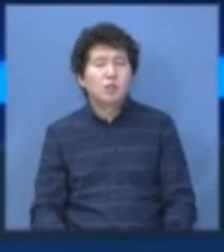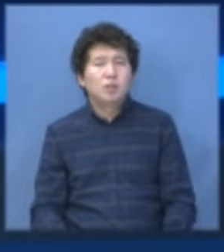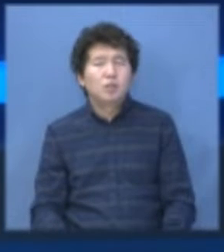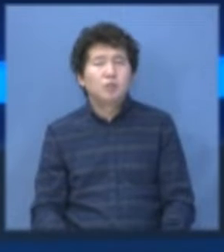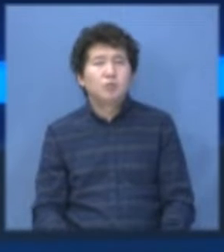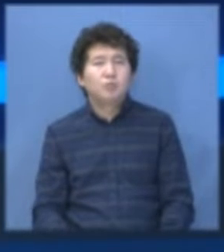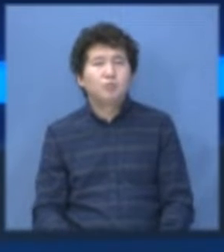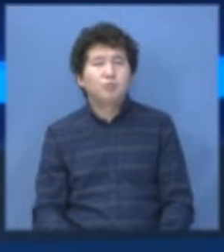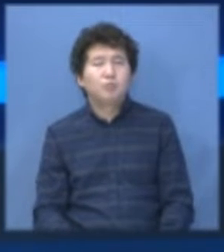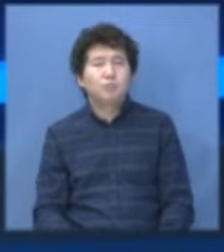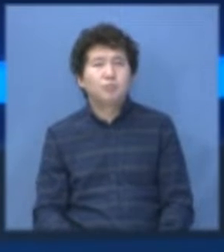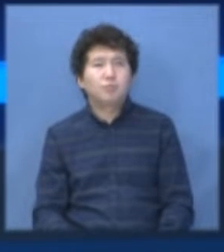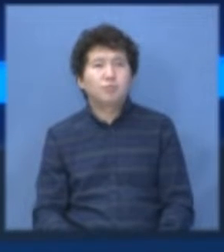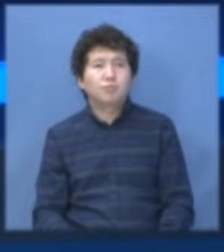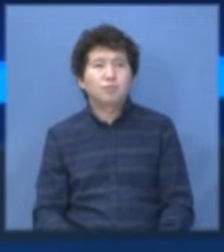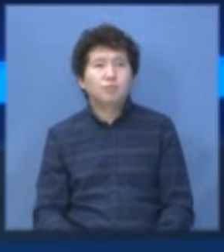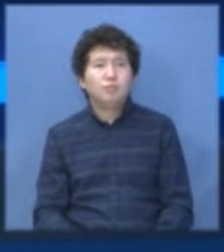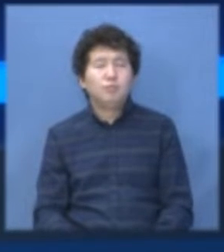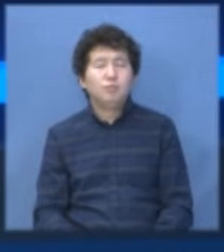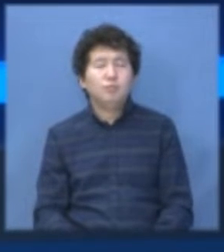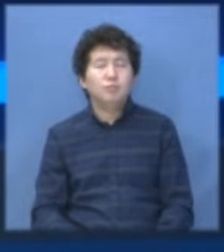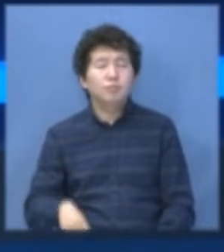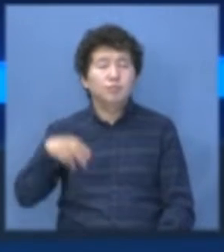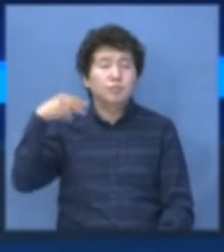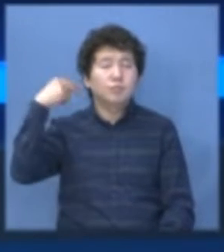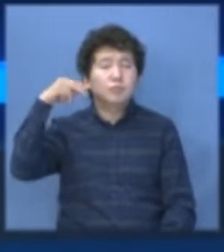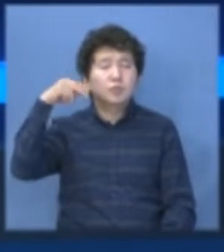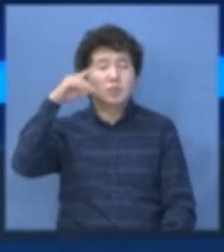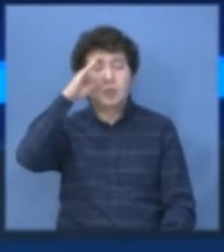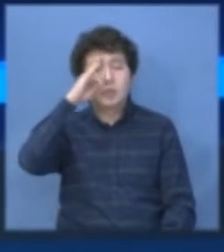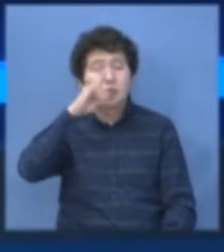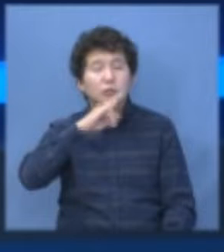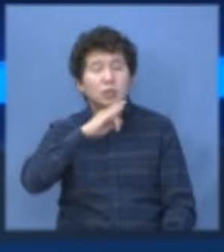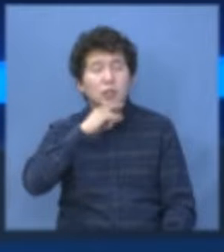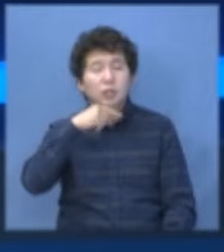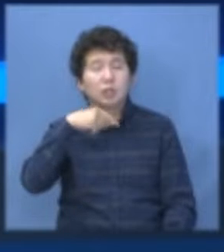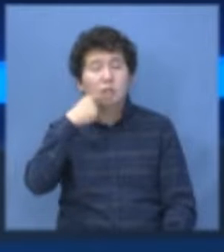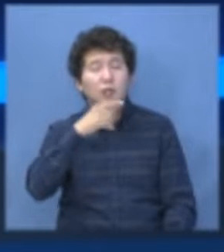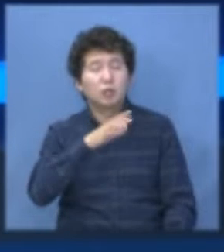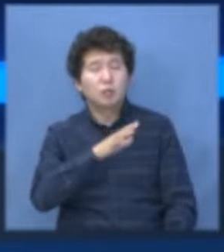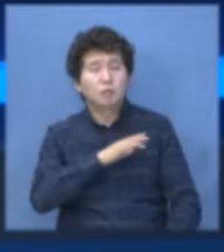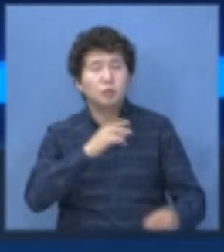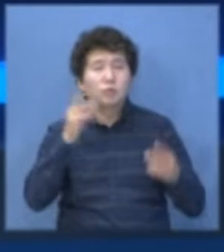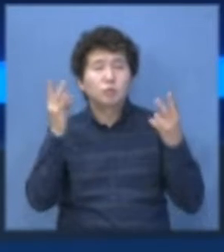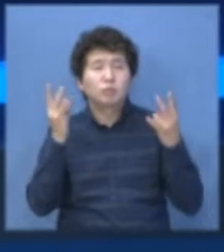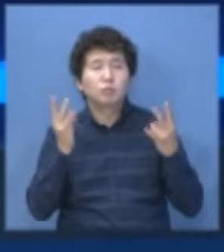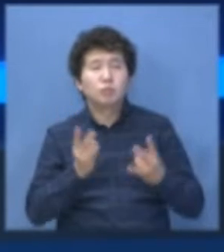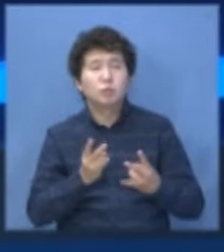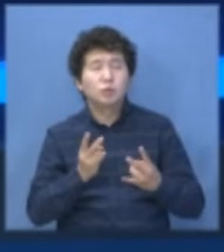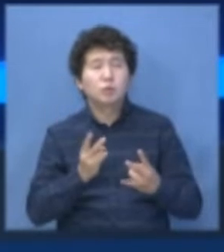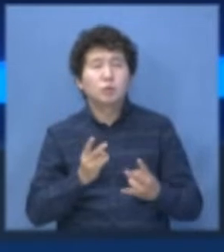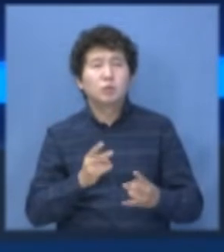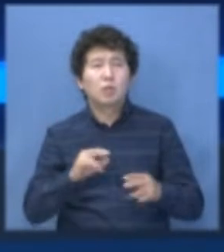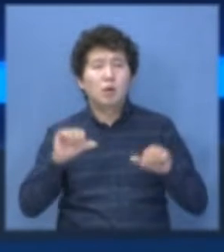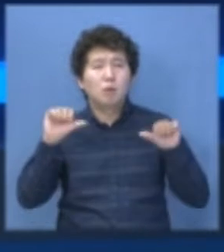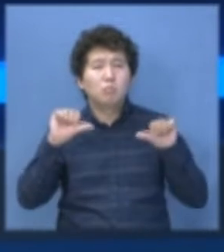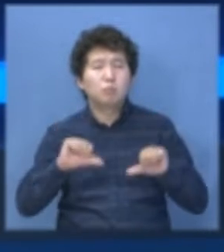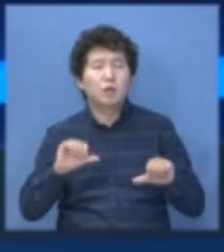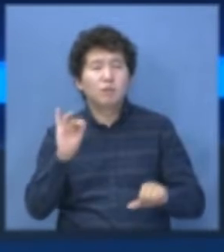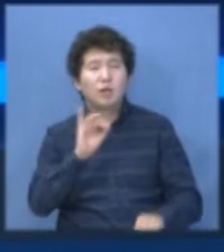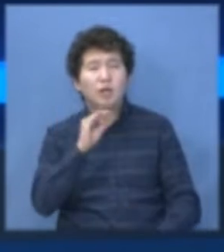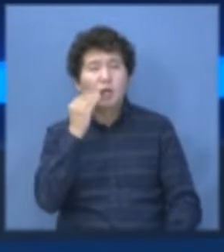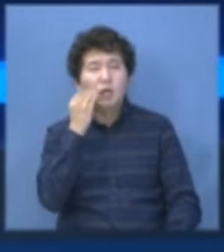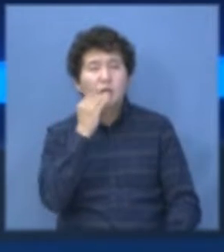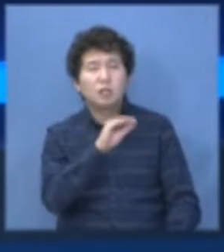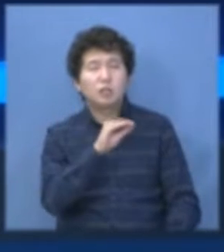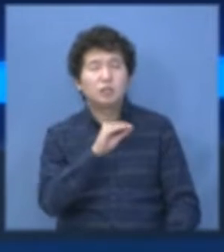своем недавнем обращении к народу Казахстана президент Касым-Жомарт Токаев говорил о необходимости обеспечения верховенства права и качества